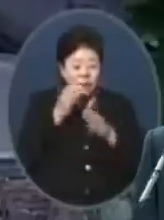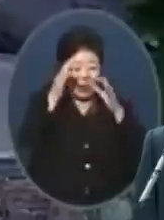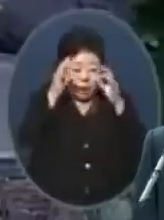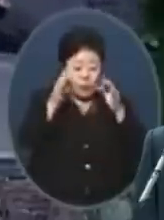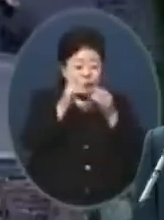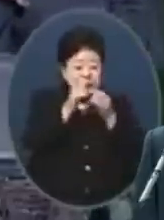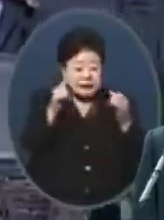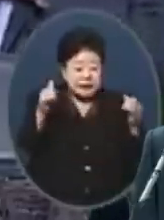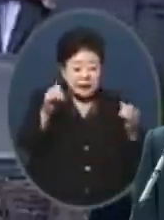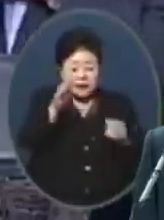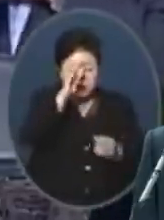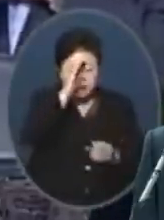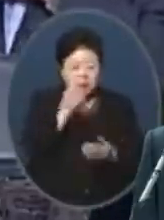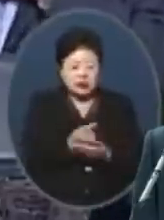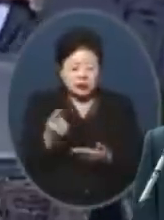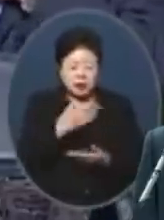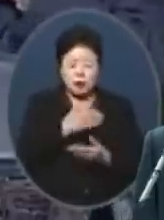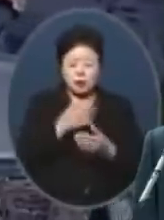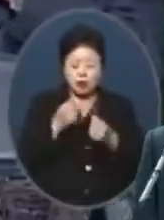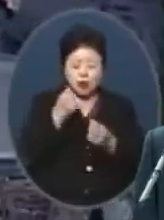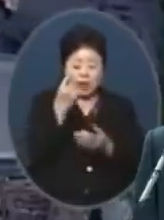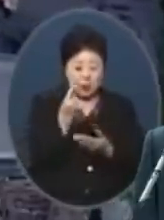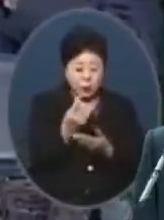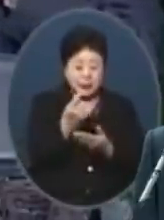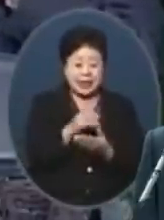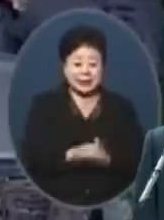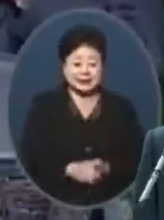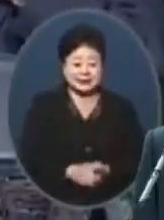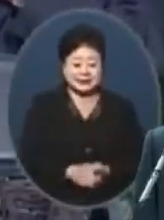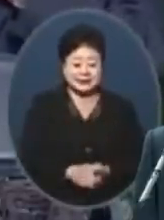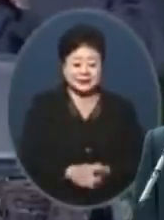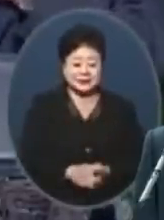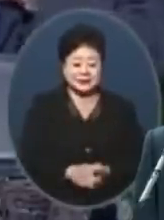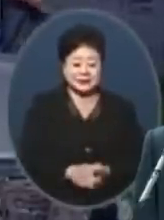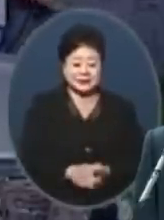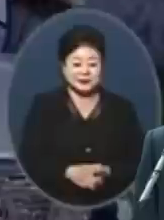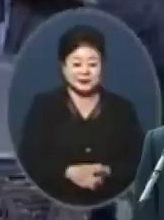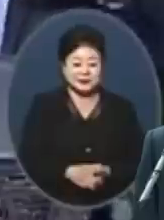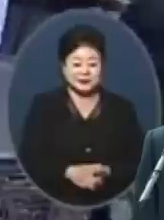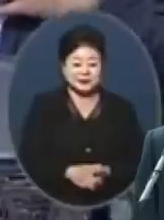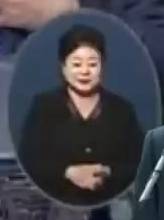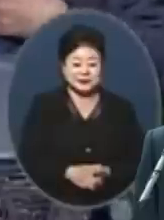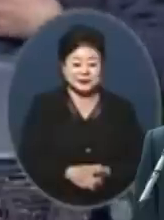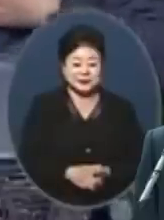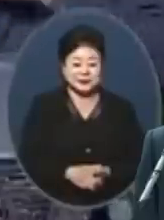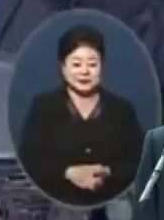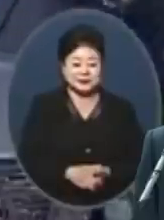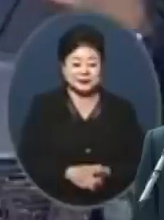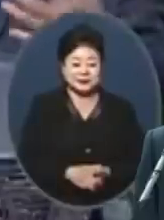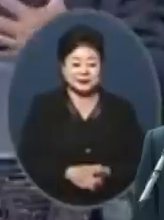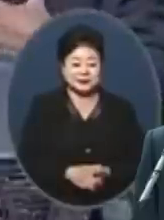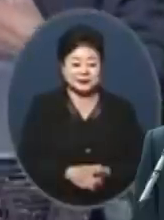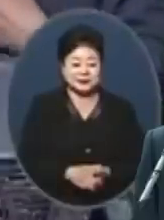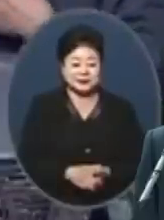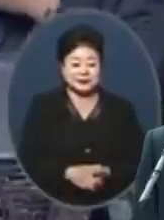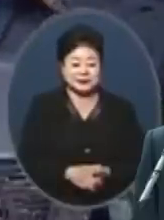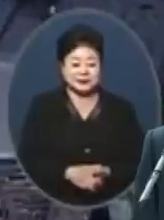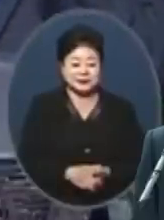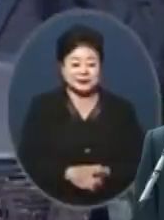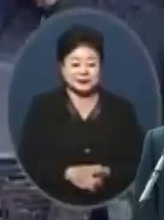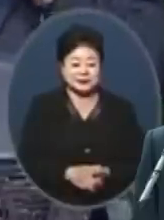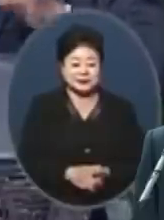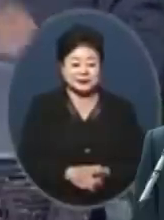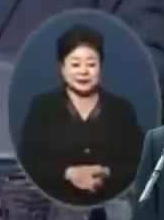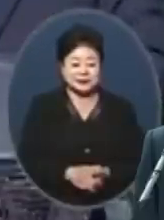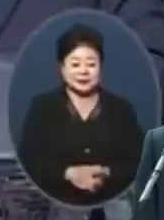사람은 질병이 떠나고 건강이 다가오는 것입니다. Always dream that you are a healthy person. You will be a healthy person.